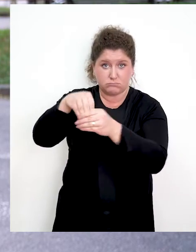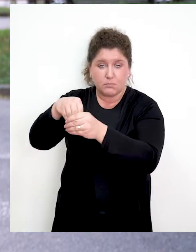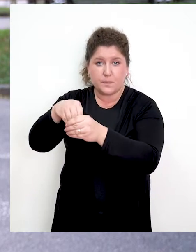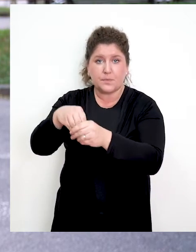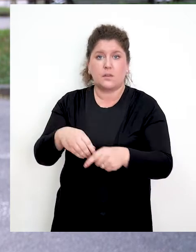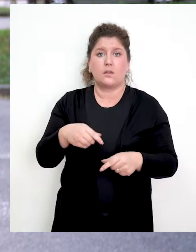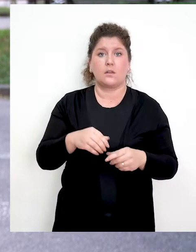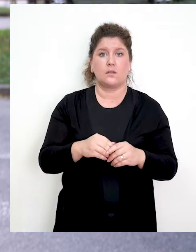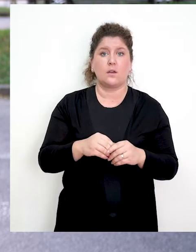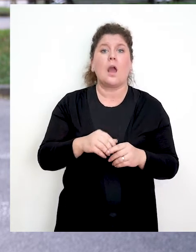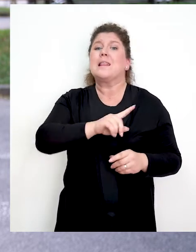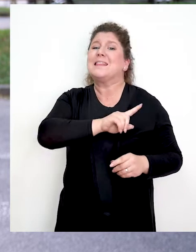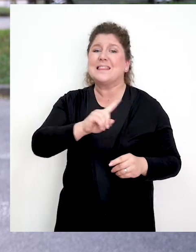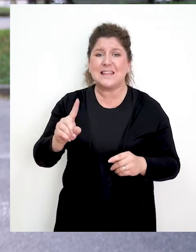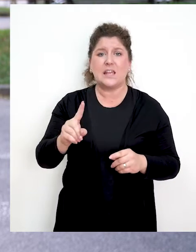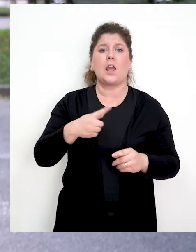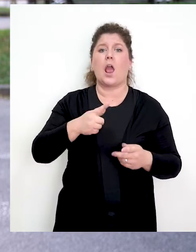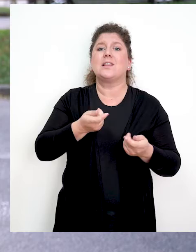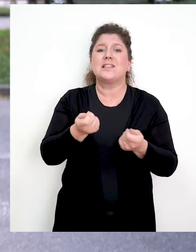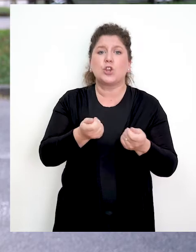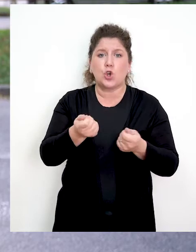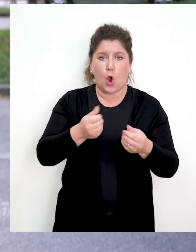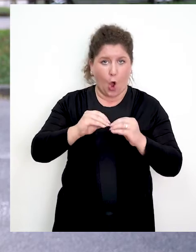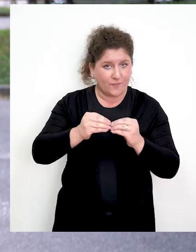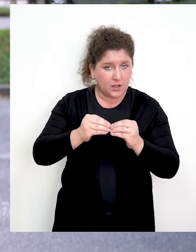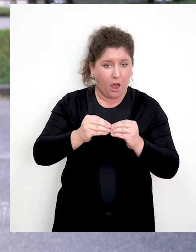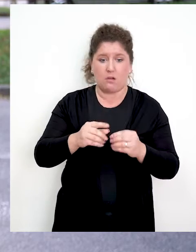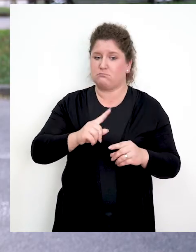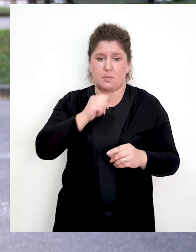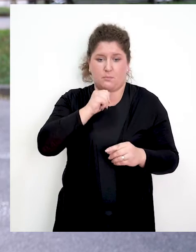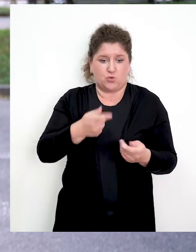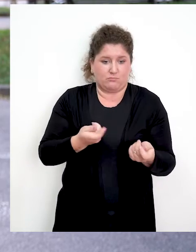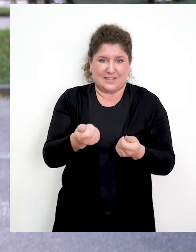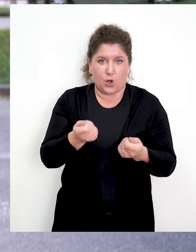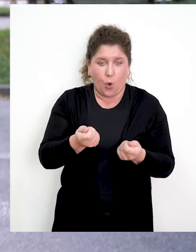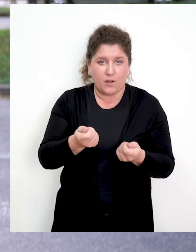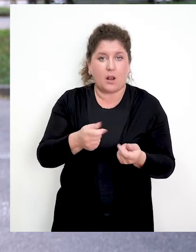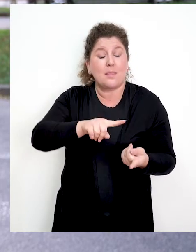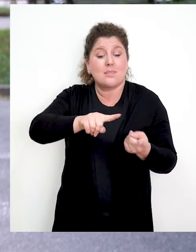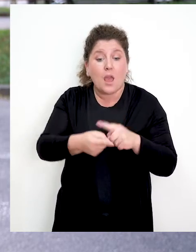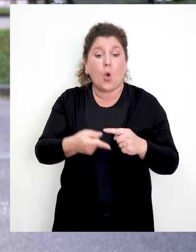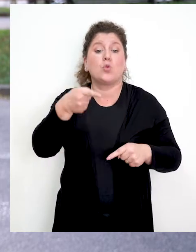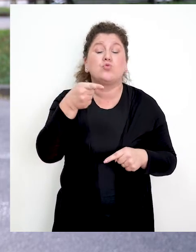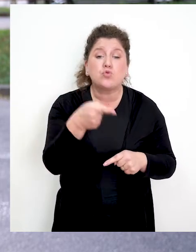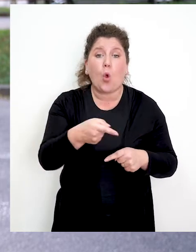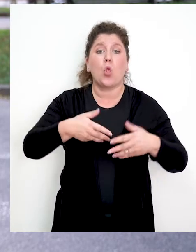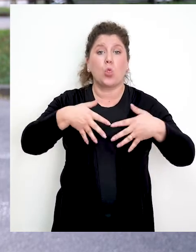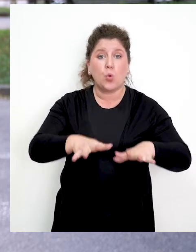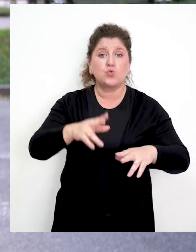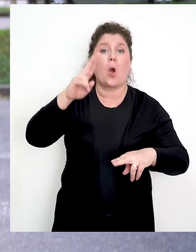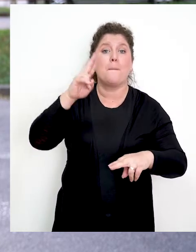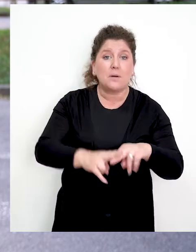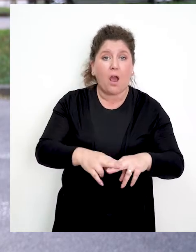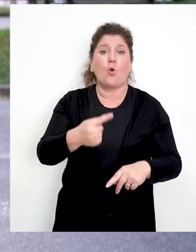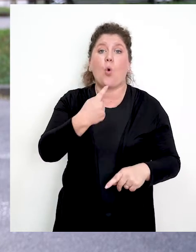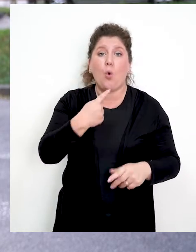prava koja bi trebalo biti svim osobama. I također se naglašava koliko je važno zbog borbe protiv siromaštva da